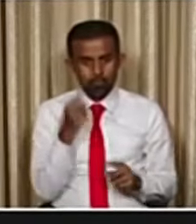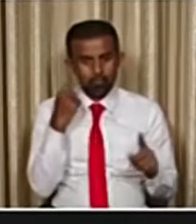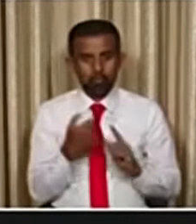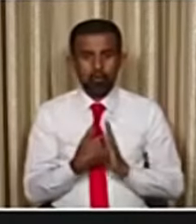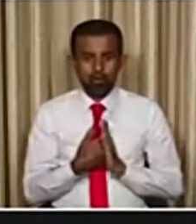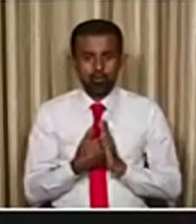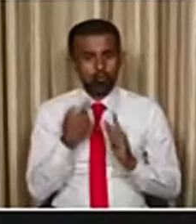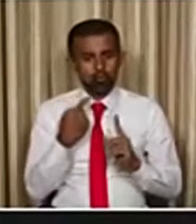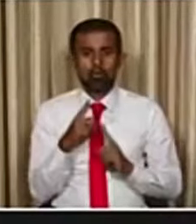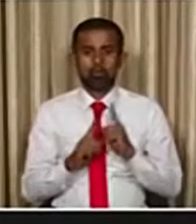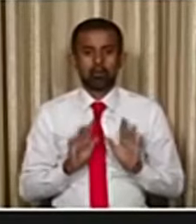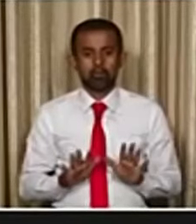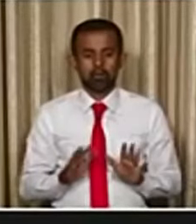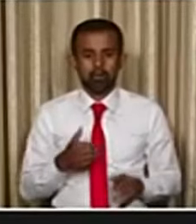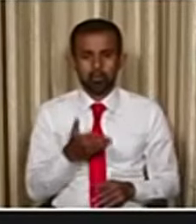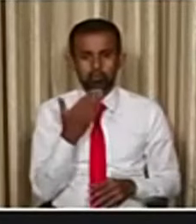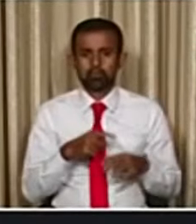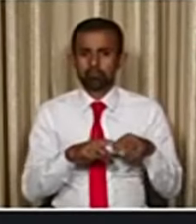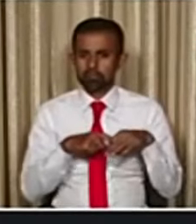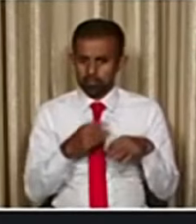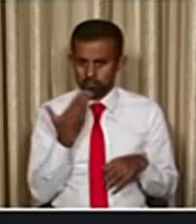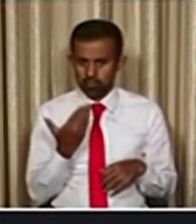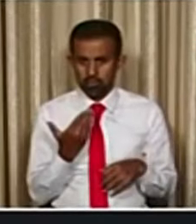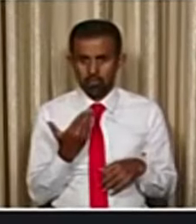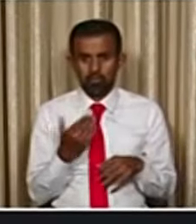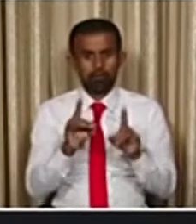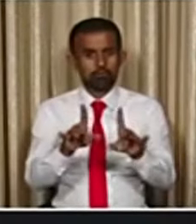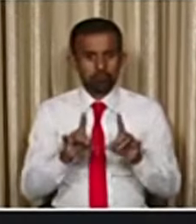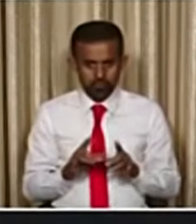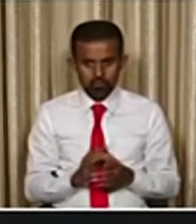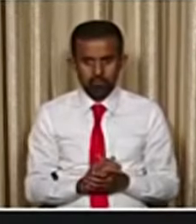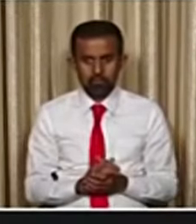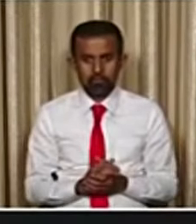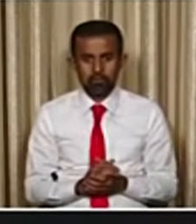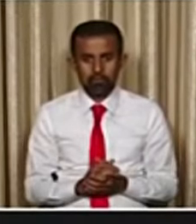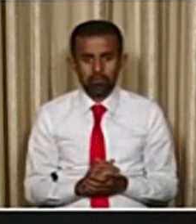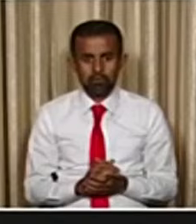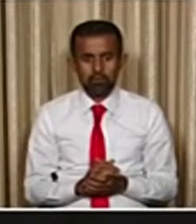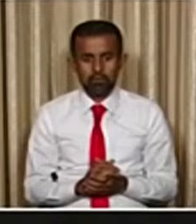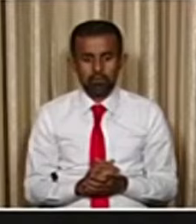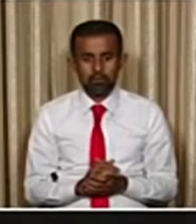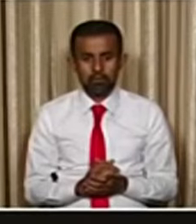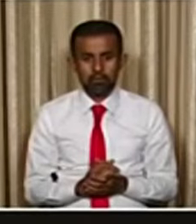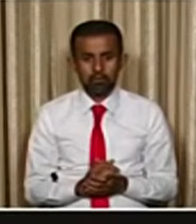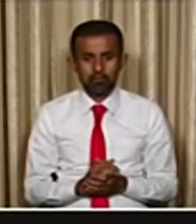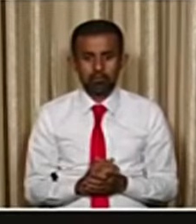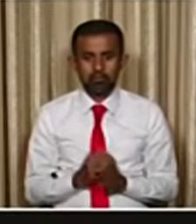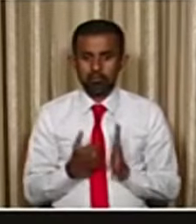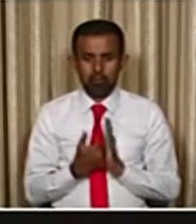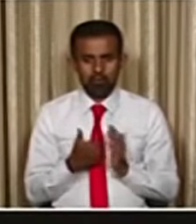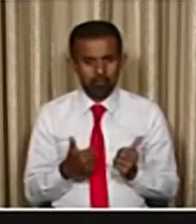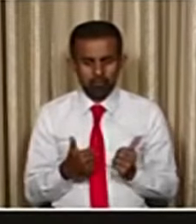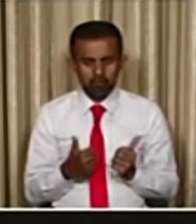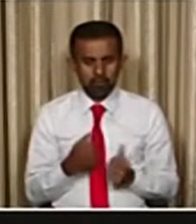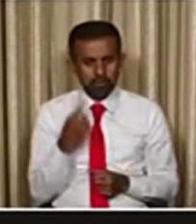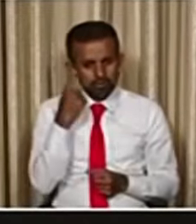සම්බන්ධයෙන් ගෞරවයෙන් කතා කරන්න ඕනේ. අපිට පුළුවන් අහන්න ඔය විදියටම. ඔව් මනෝ ගැන තුමා ගරු කරනවා මම. මට දන්නේ